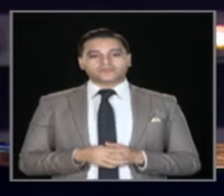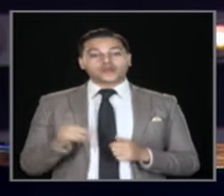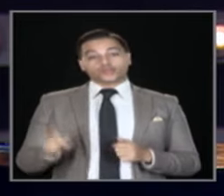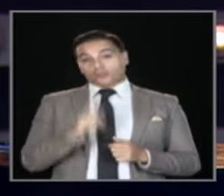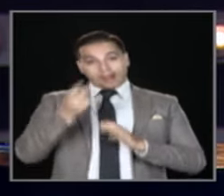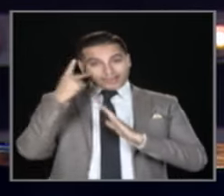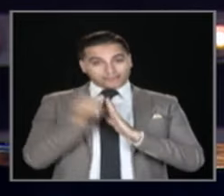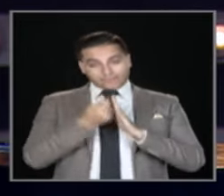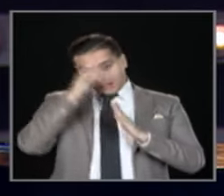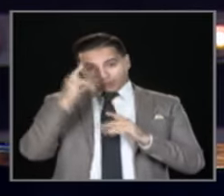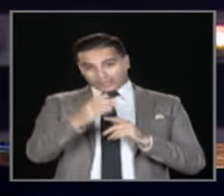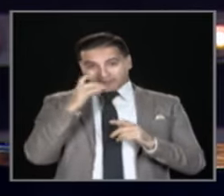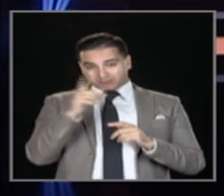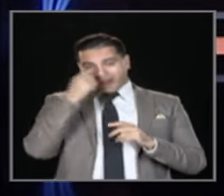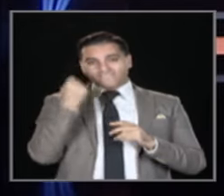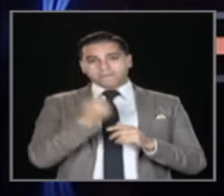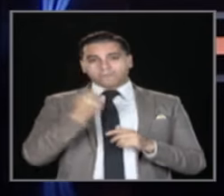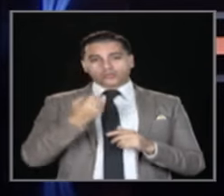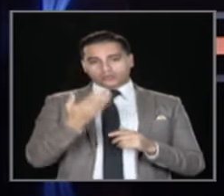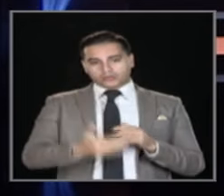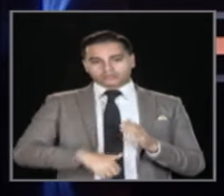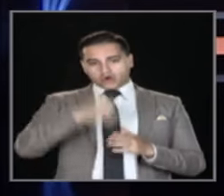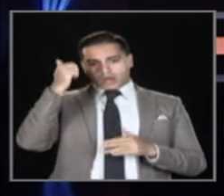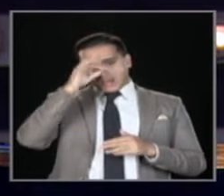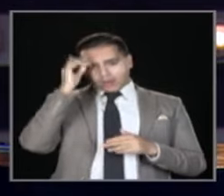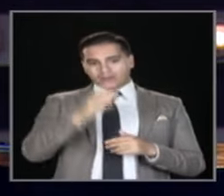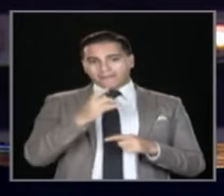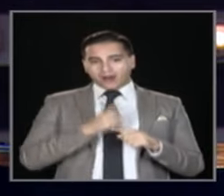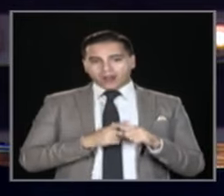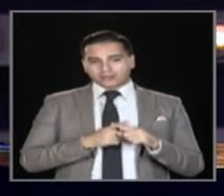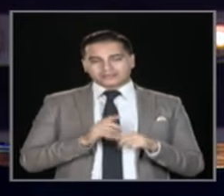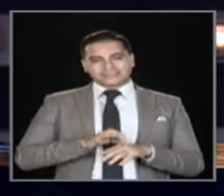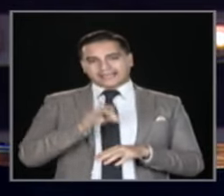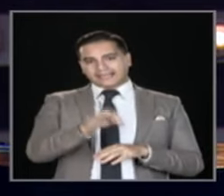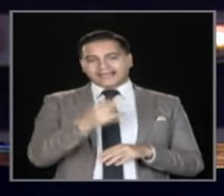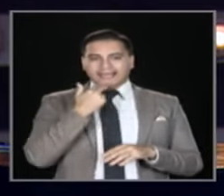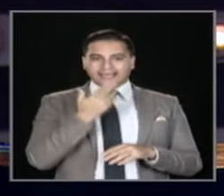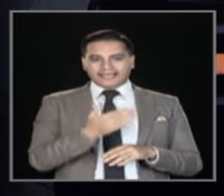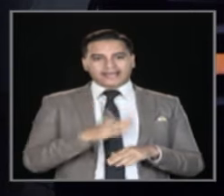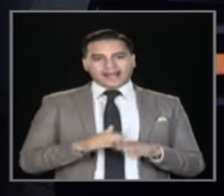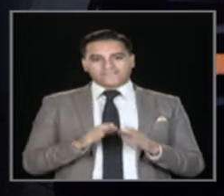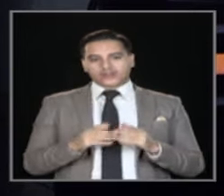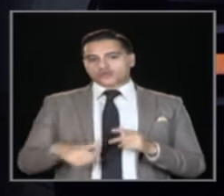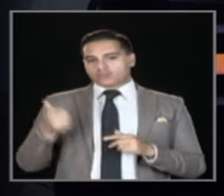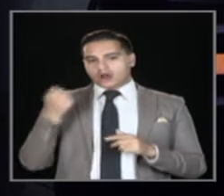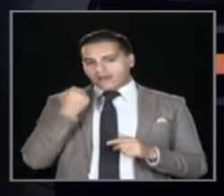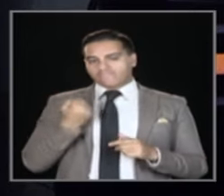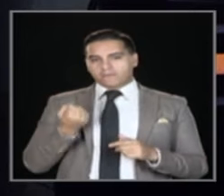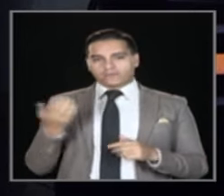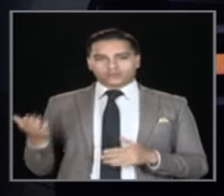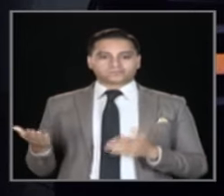سؤال في الادب، لو الاجابة صح الف مبروك، لو الاجابة غلط هارد لك لفريق زيس، وفريق